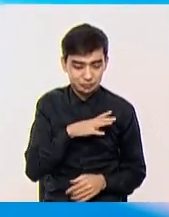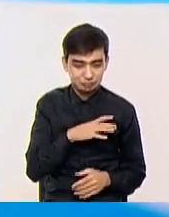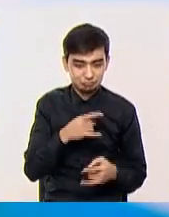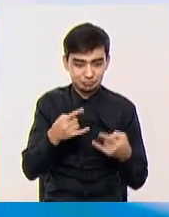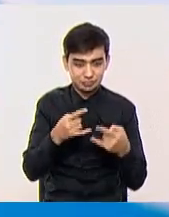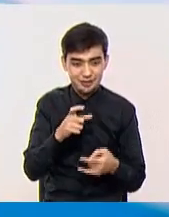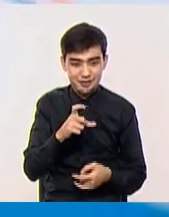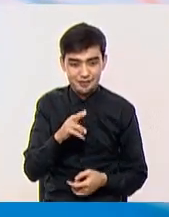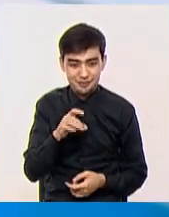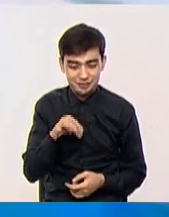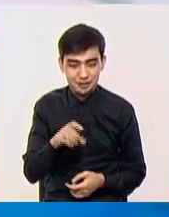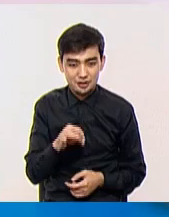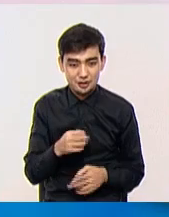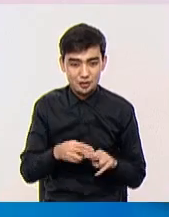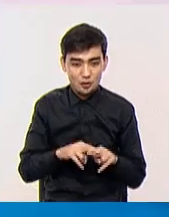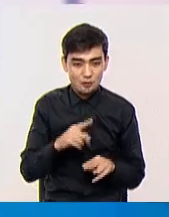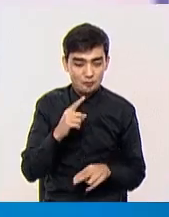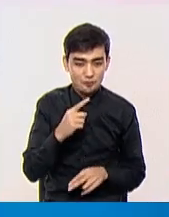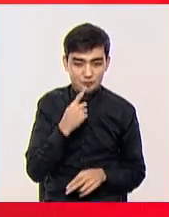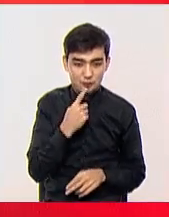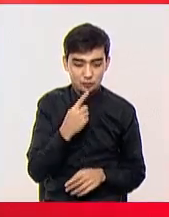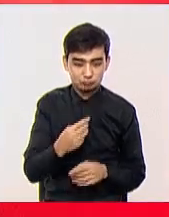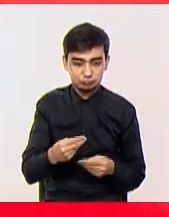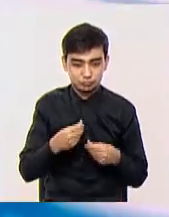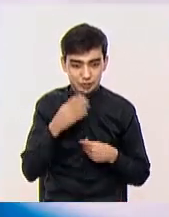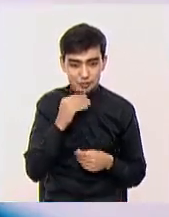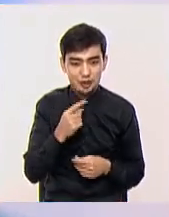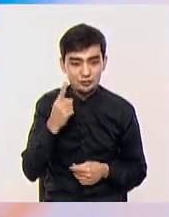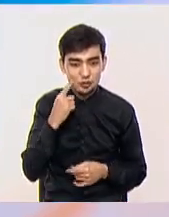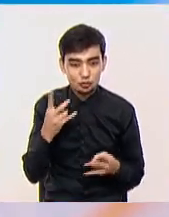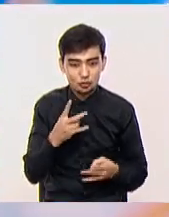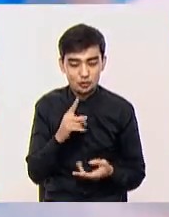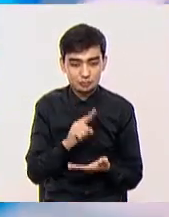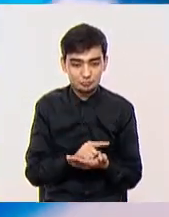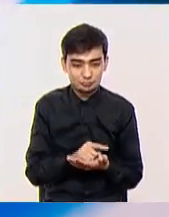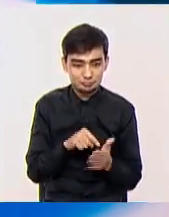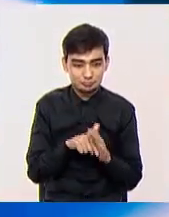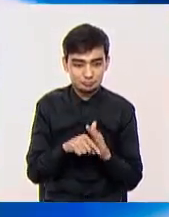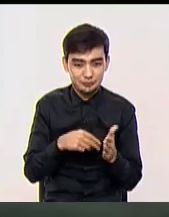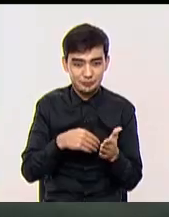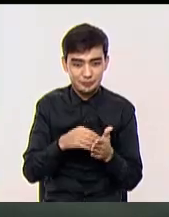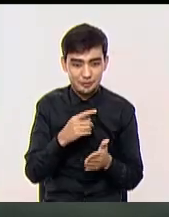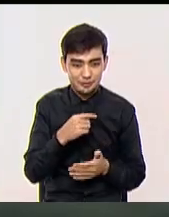экран который передает вкус и все что нужно знать облизать поверхность